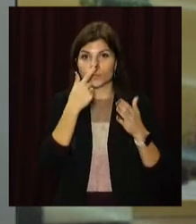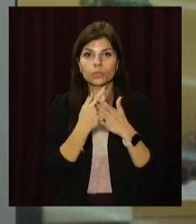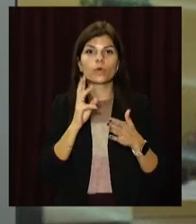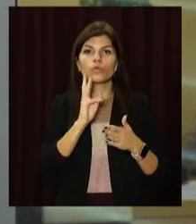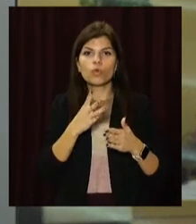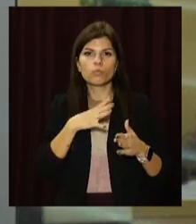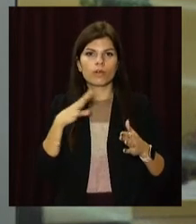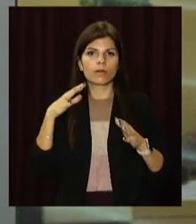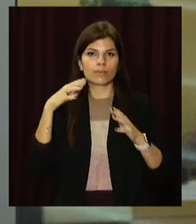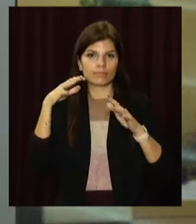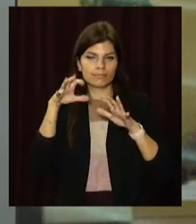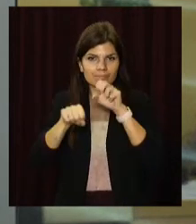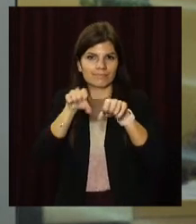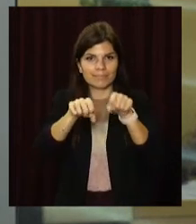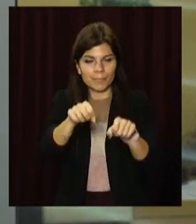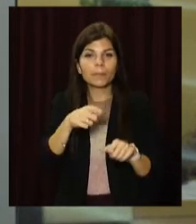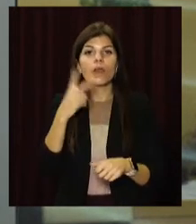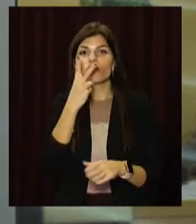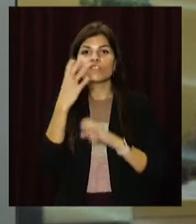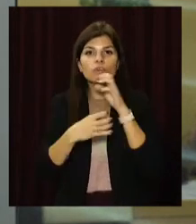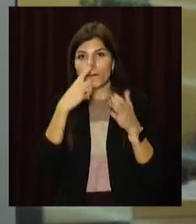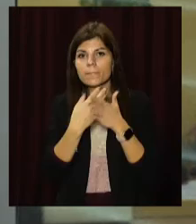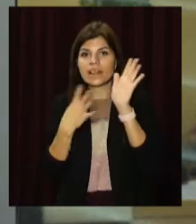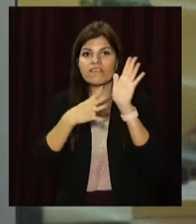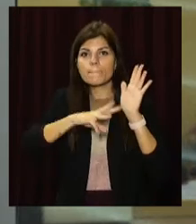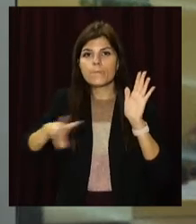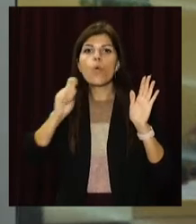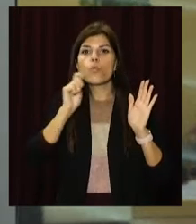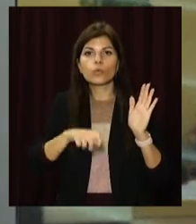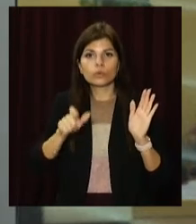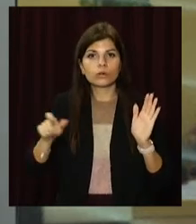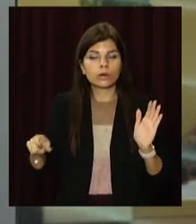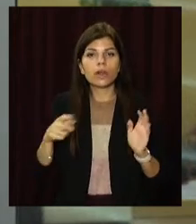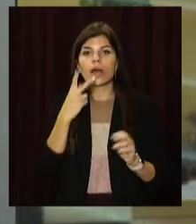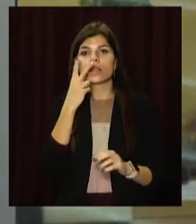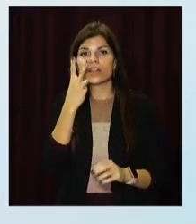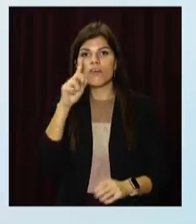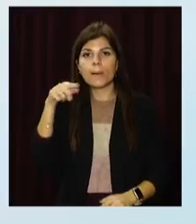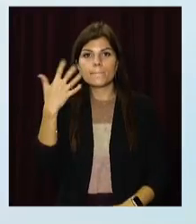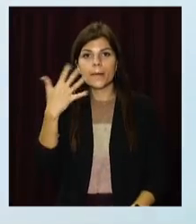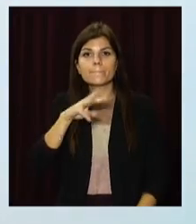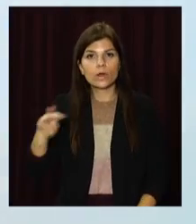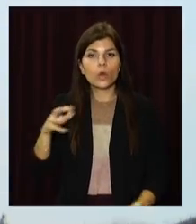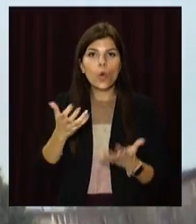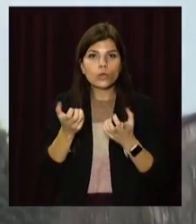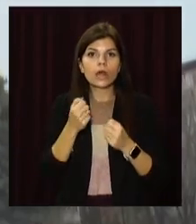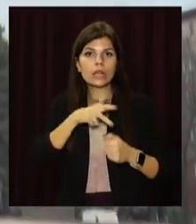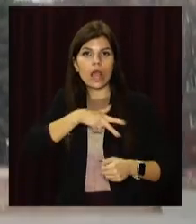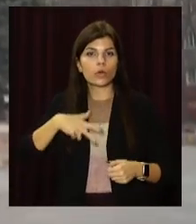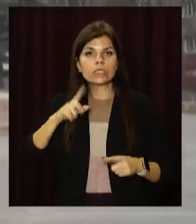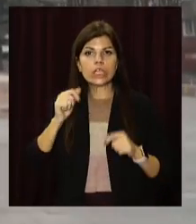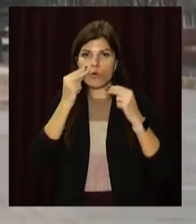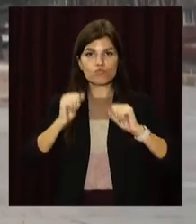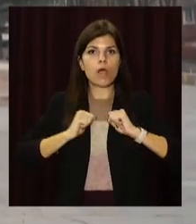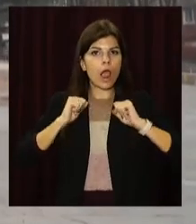років окупації. У Другій світовій загинуло понад 9 мільйонів українців. 2,5 мільйони отримали нагороди за